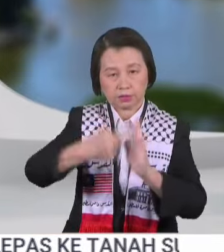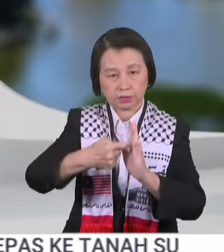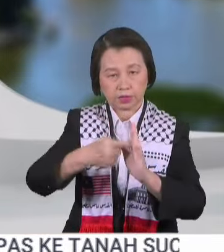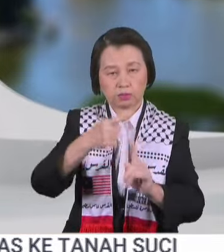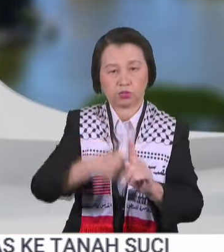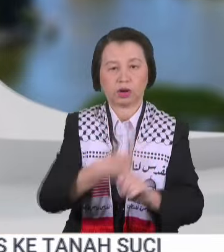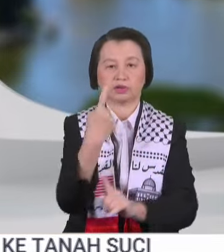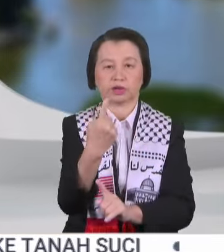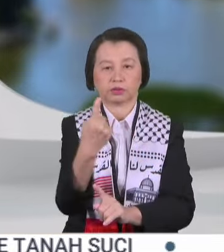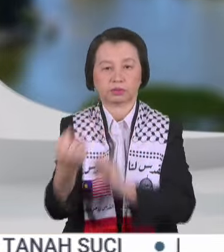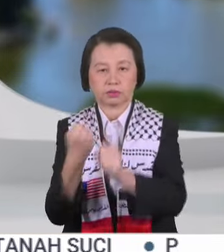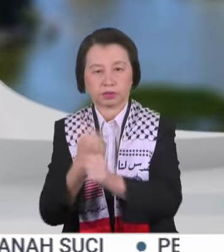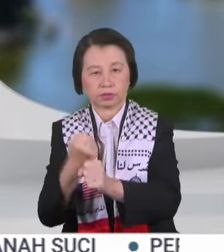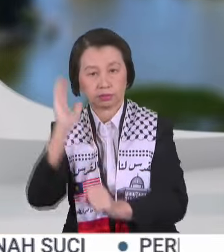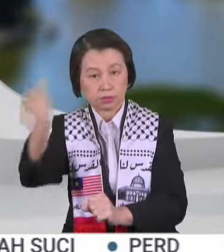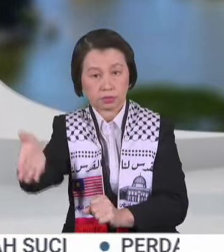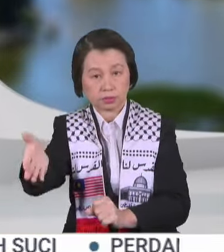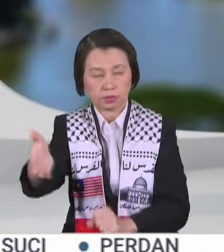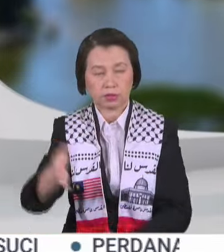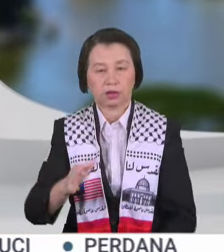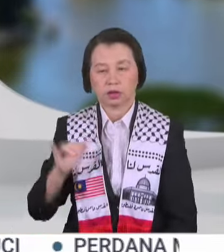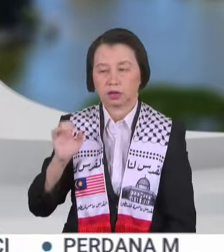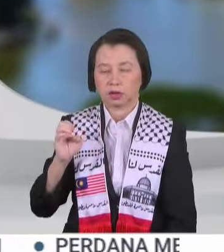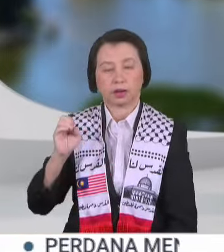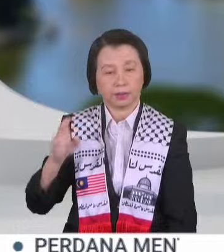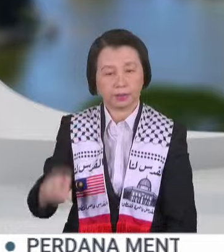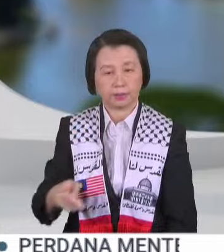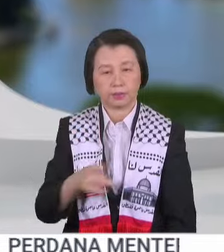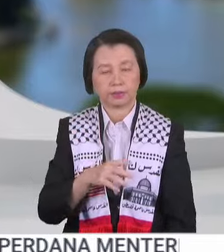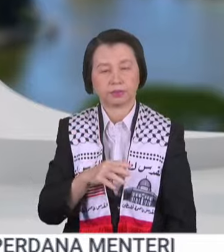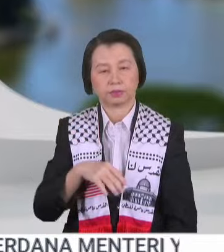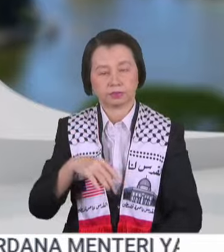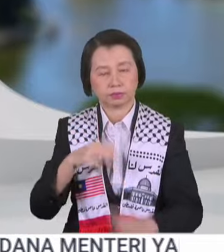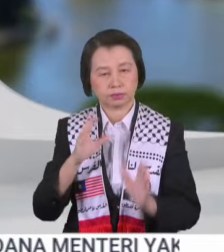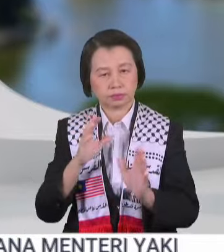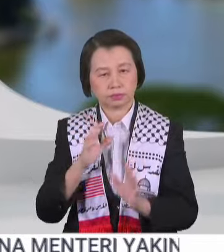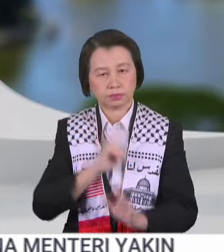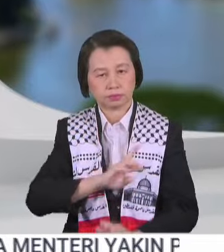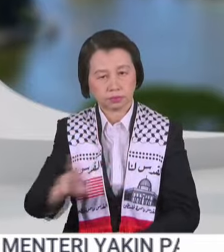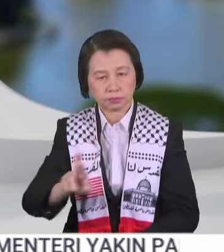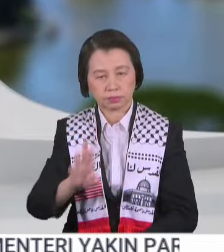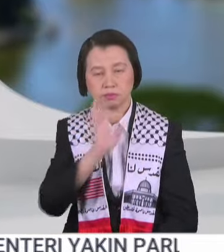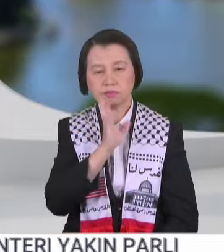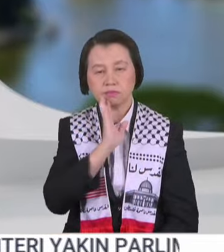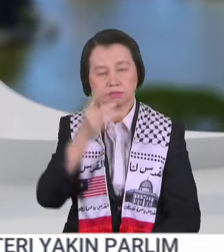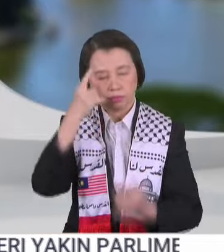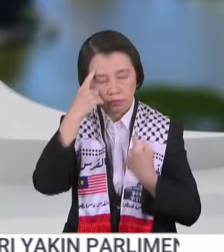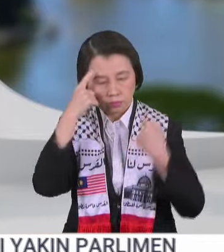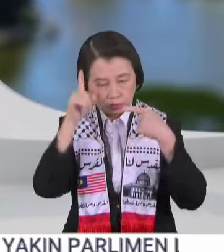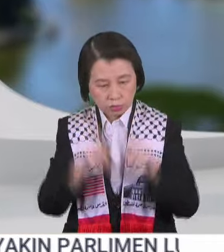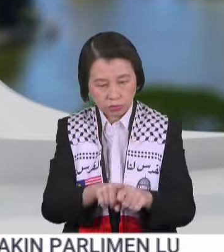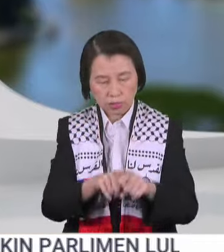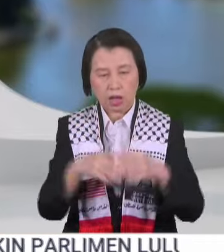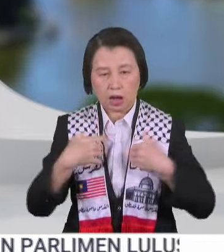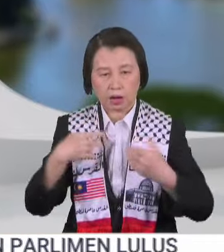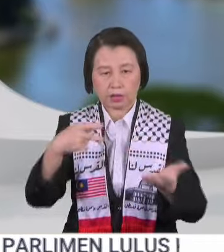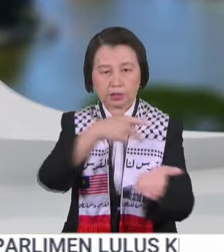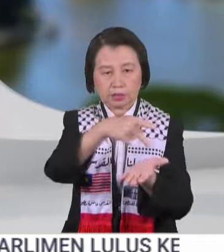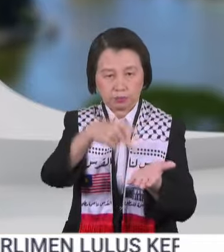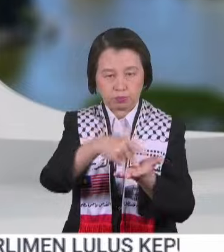tahun depan. Yang di-Pertua Majlis Islam Sarawak, Datuk Misnutah berkata, kerajaan negeri secara prinsip telah bersetuju untuk mewujudkan